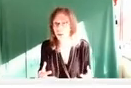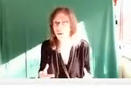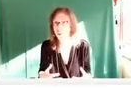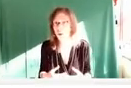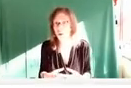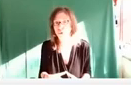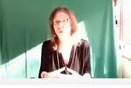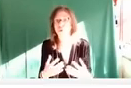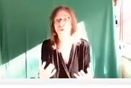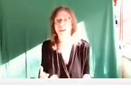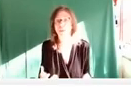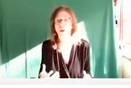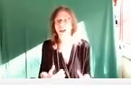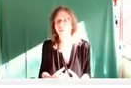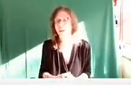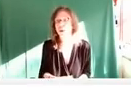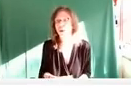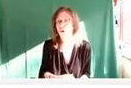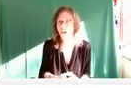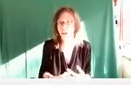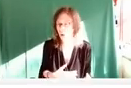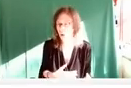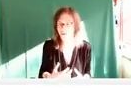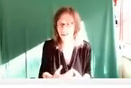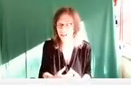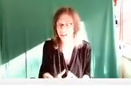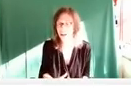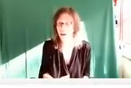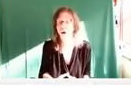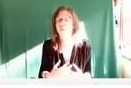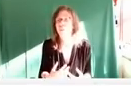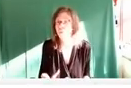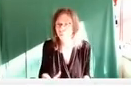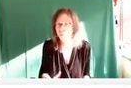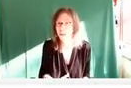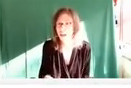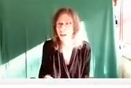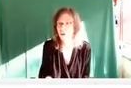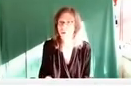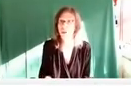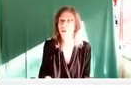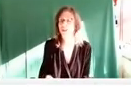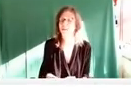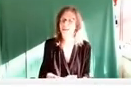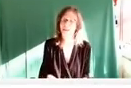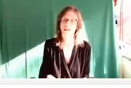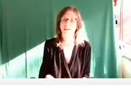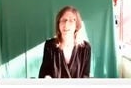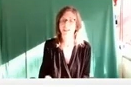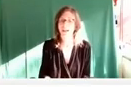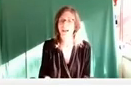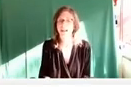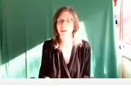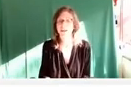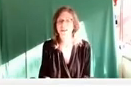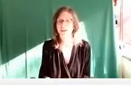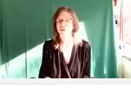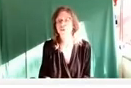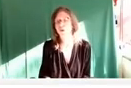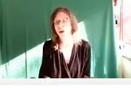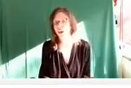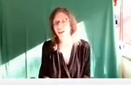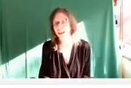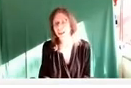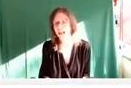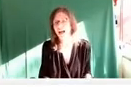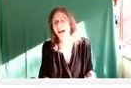créer le débat, pour soulever des problèmes méthodologiques qui relevaient dans beaucoup de publications dans le domaine de la santé, de la médecine,